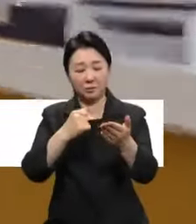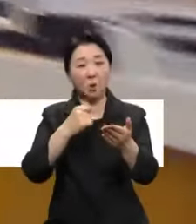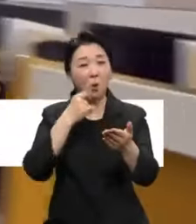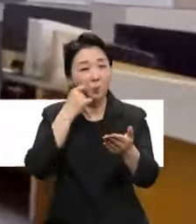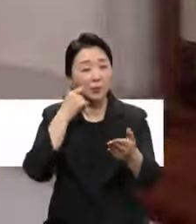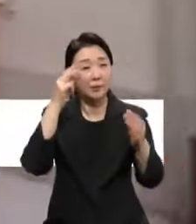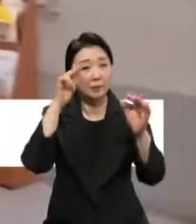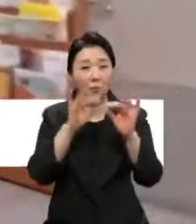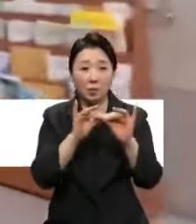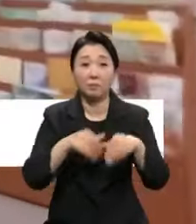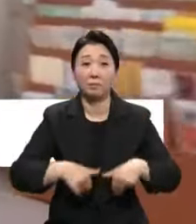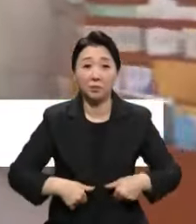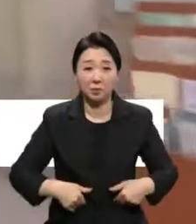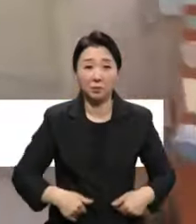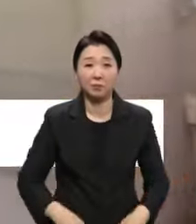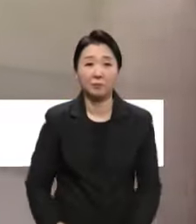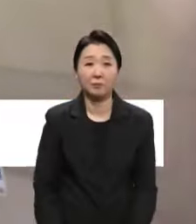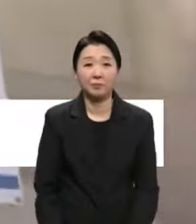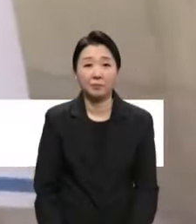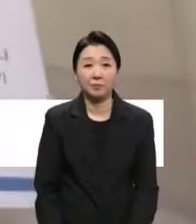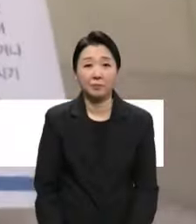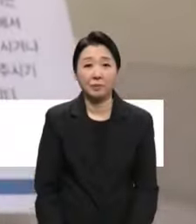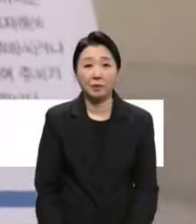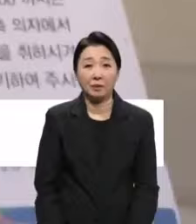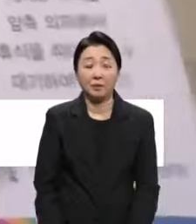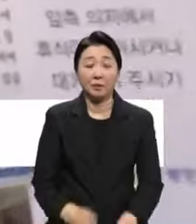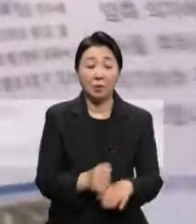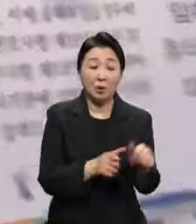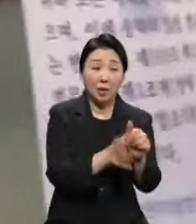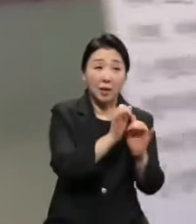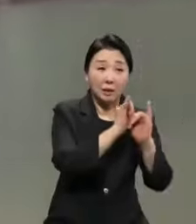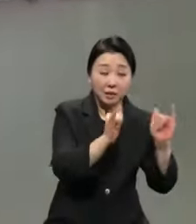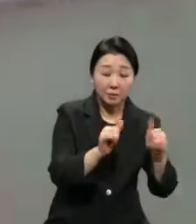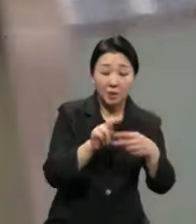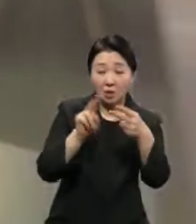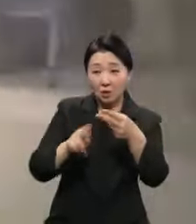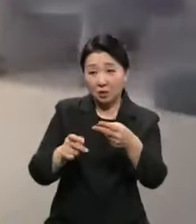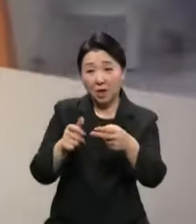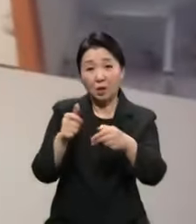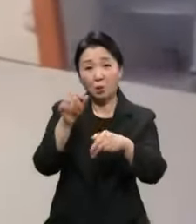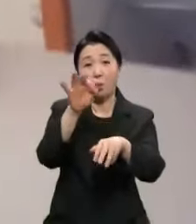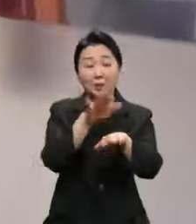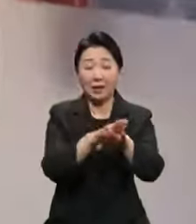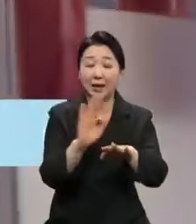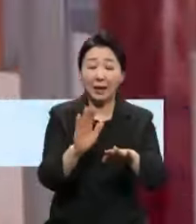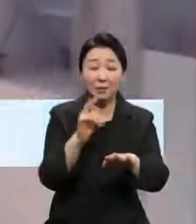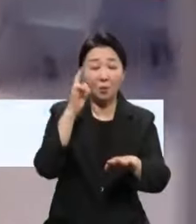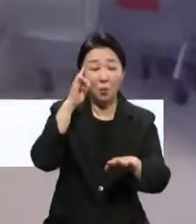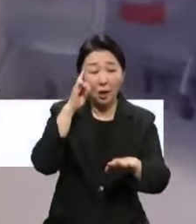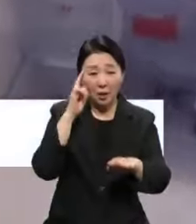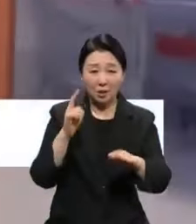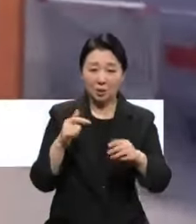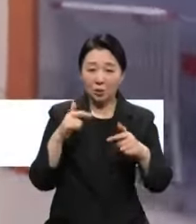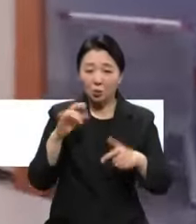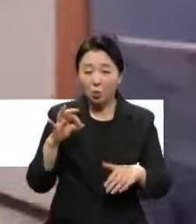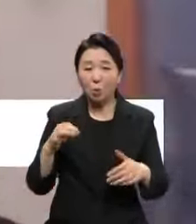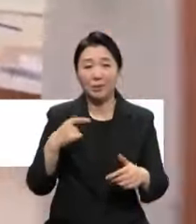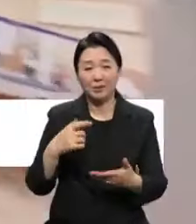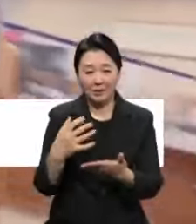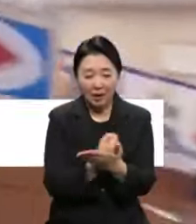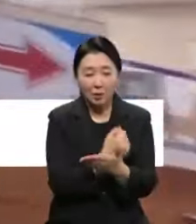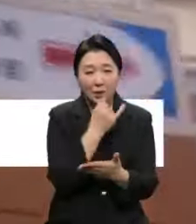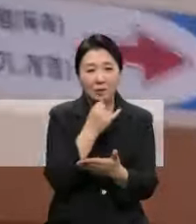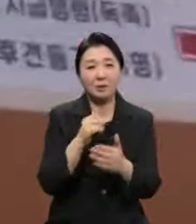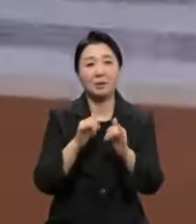때문입니다. JTBC 취재 결과 가해자 측은 형사공탁과 다르게 언제든 돈을 다시 빼갈 수 있는 민사용 공탁